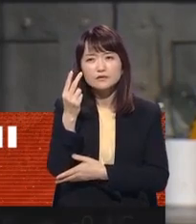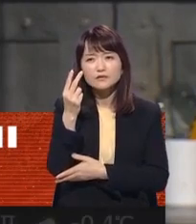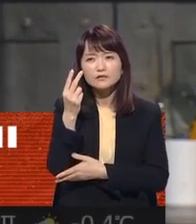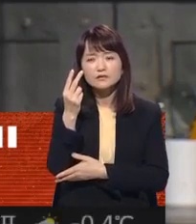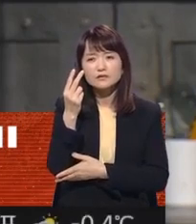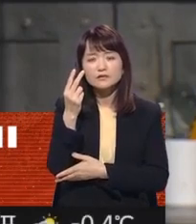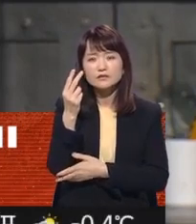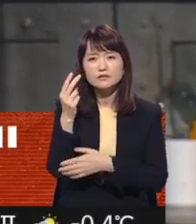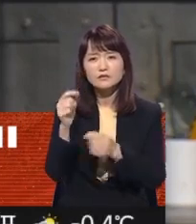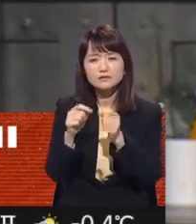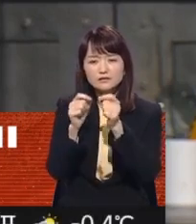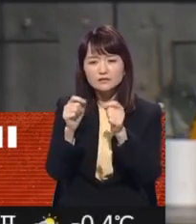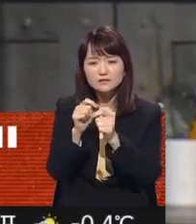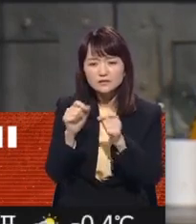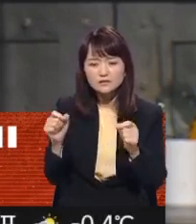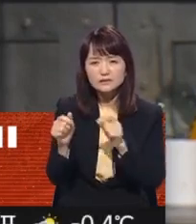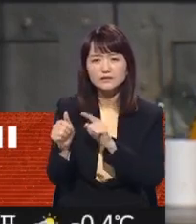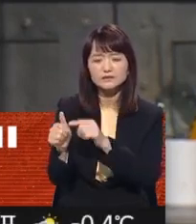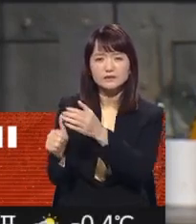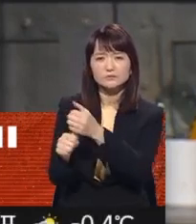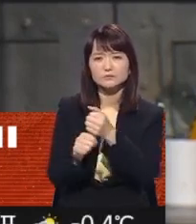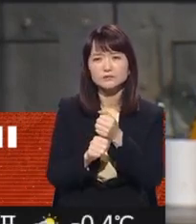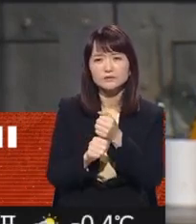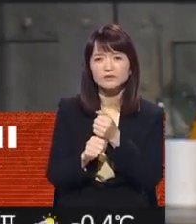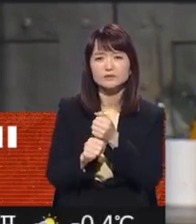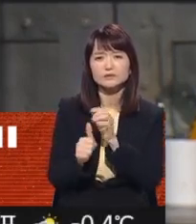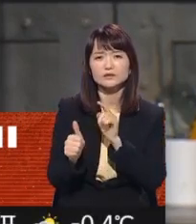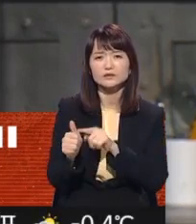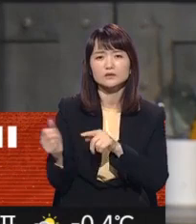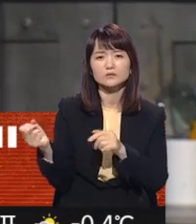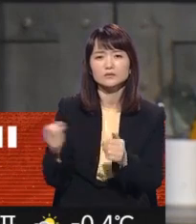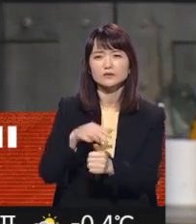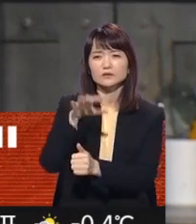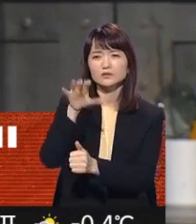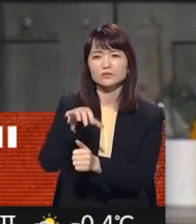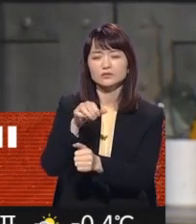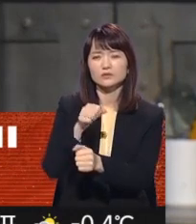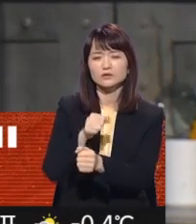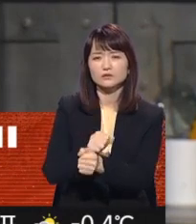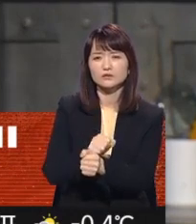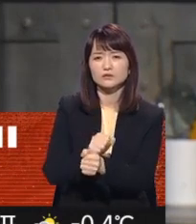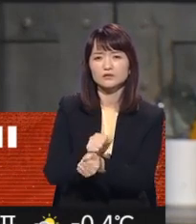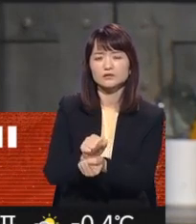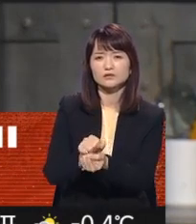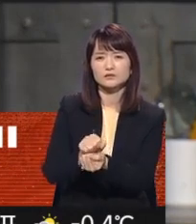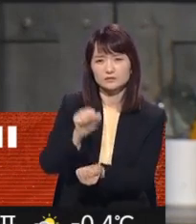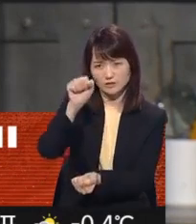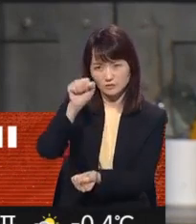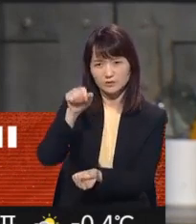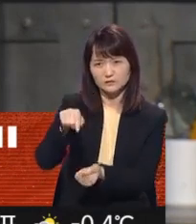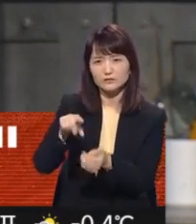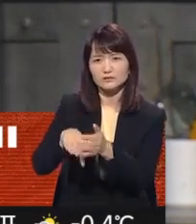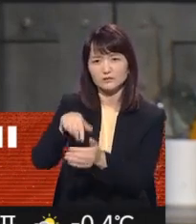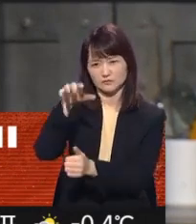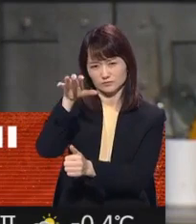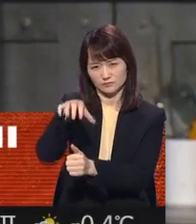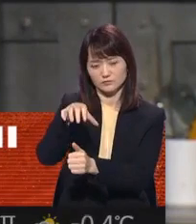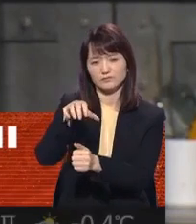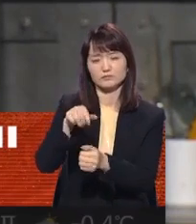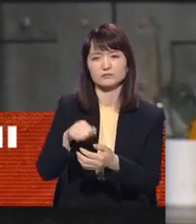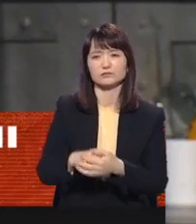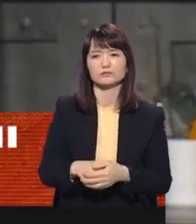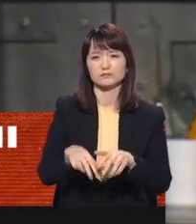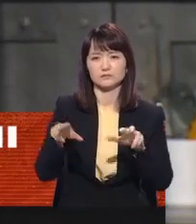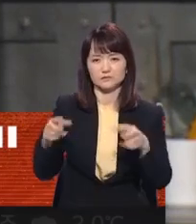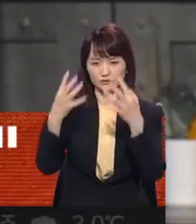유치로이 사람의 신병을 먼저 확보하고 난 다음에이 사람을 다시 구속 영장을 청구해서 그때서야 구속이 되었고 구속되고 난 다음에